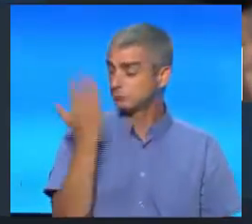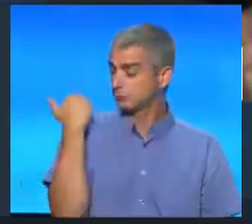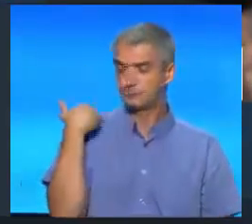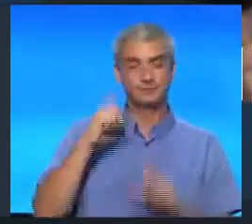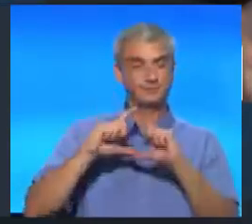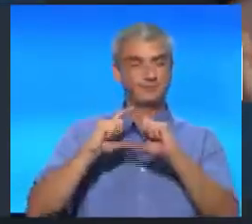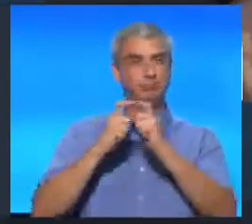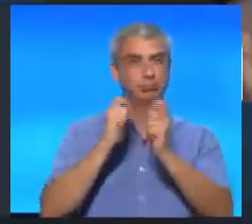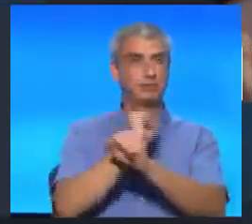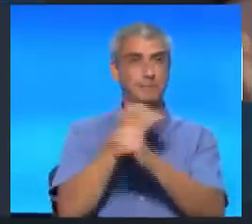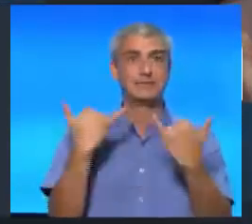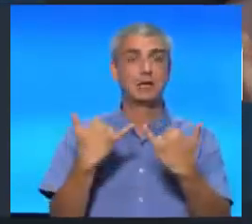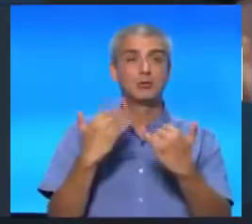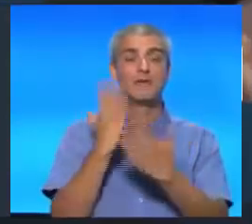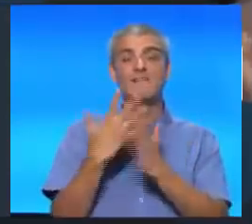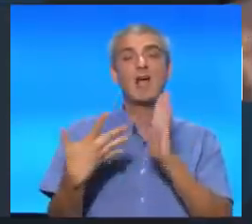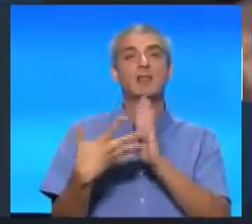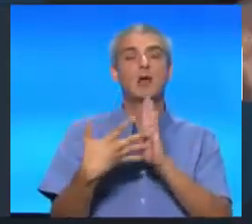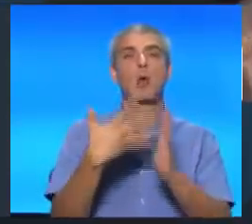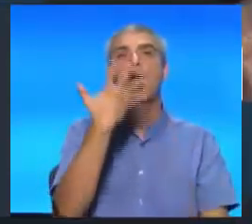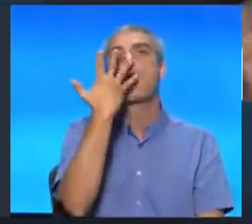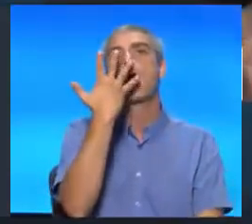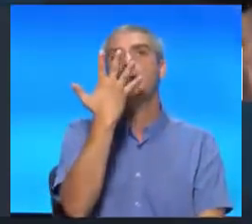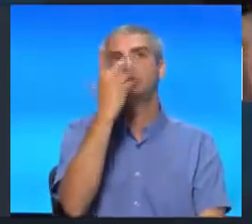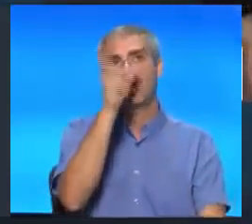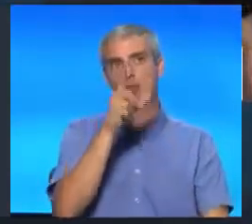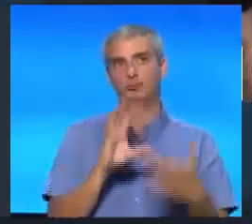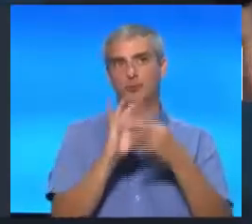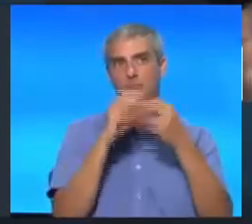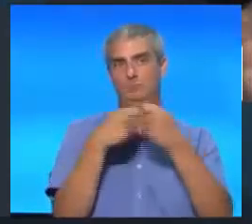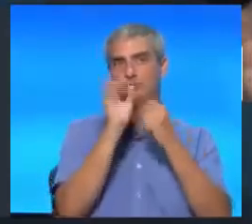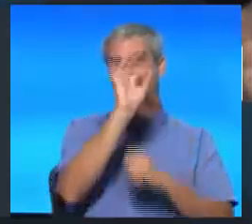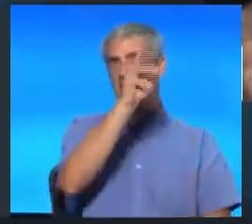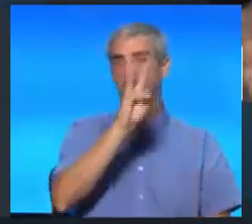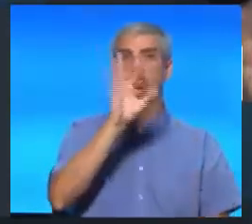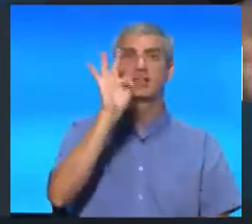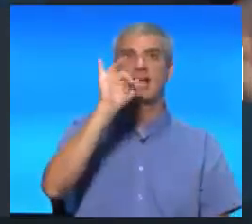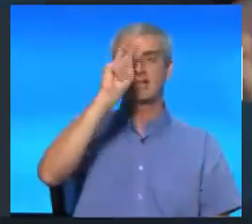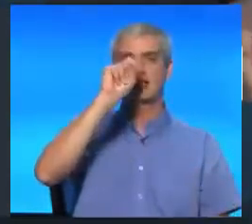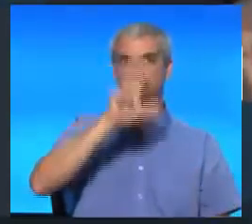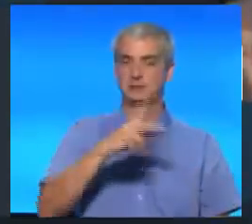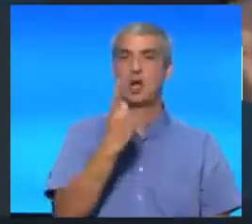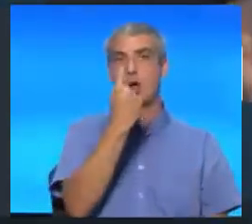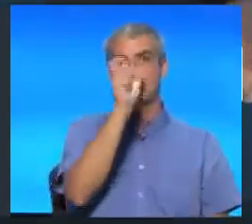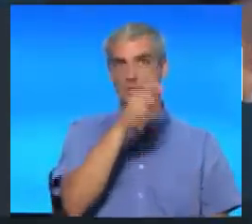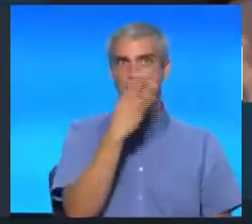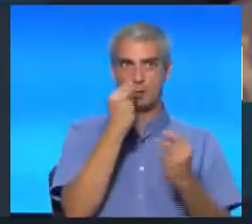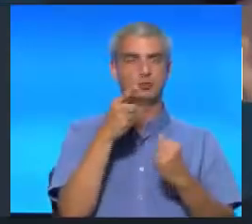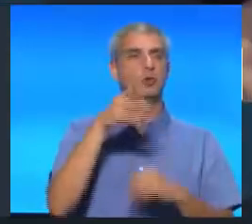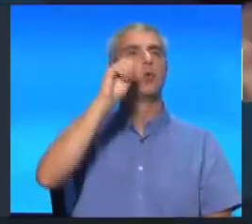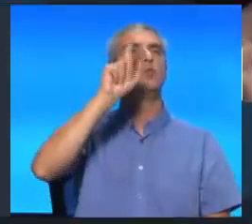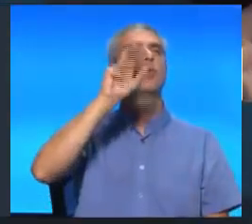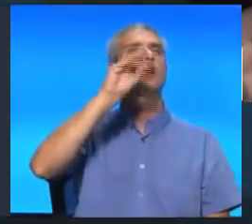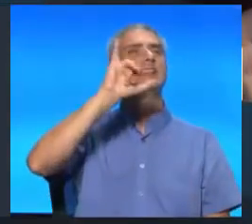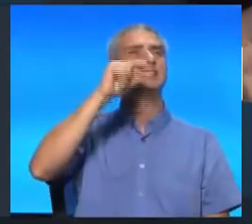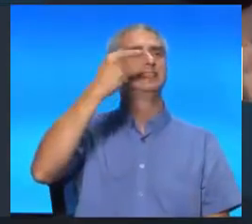המעצרים הנוכחי נחקרו כבר 5 ממקורבי שטייניץ. חשוד נוסף שמגיע לכאן היום שוב הוא מודי זנברג, הוא מגיע